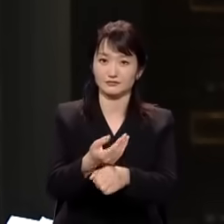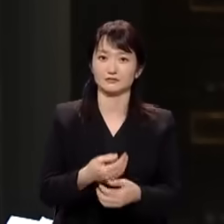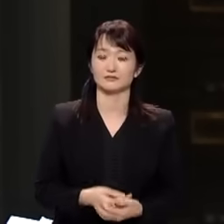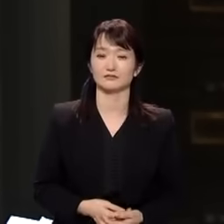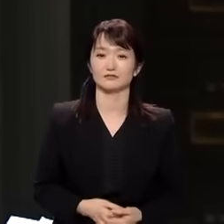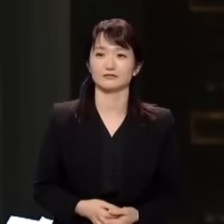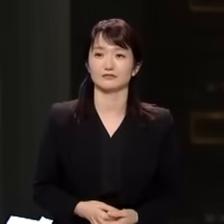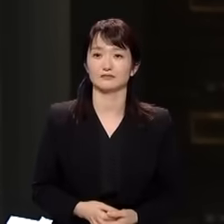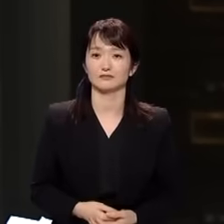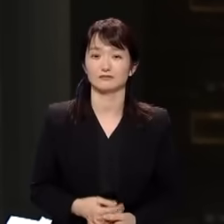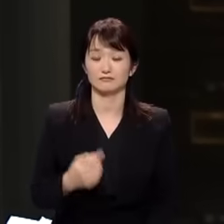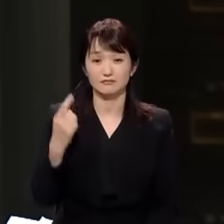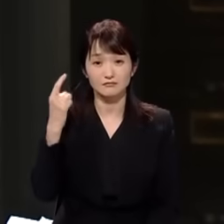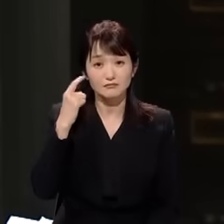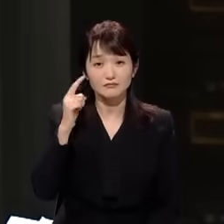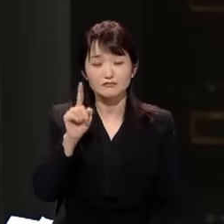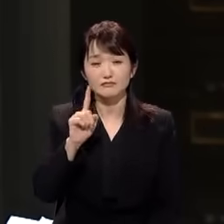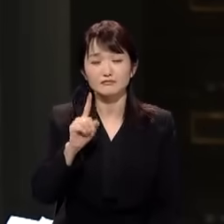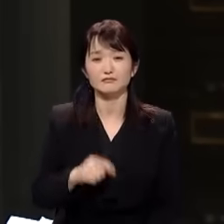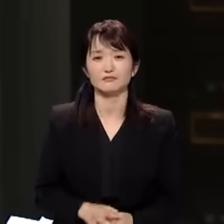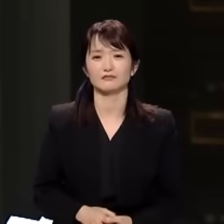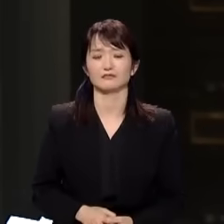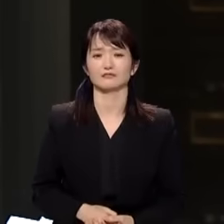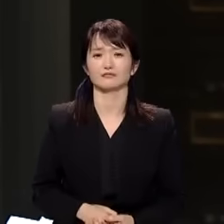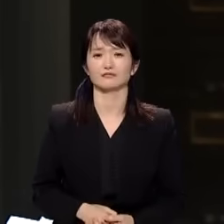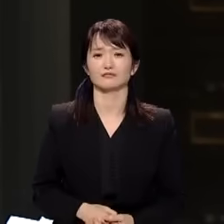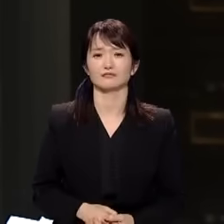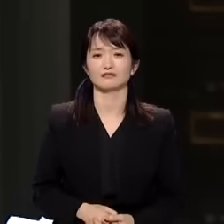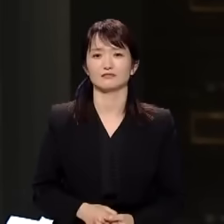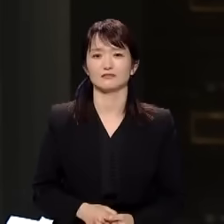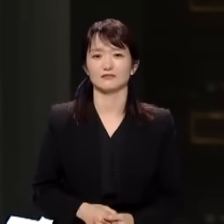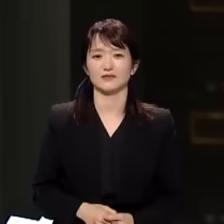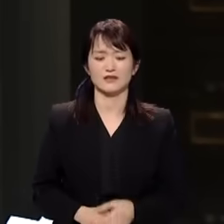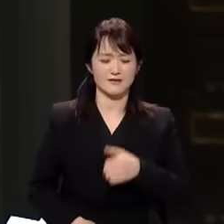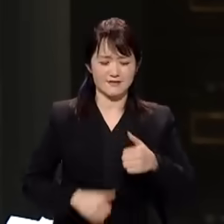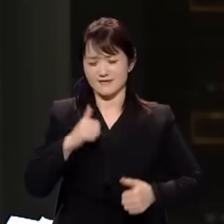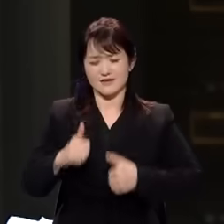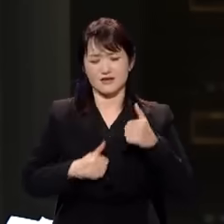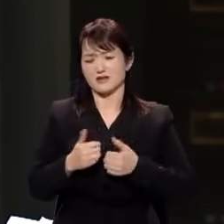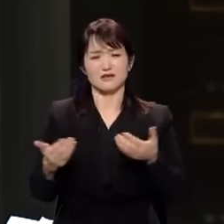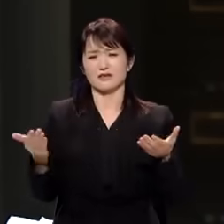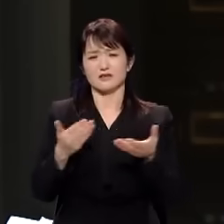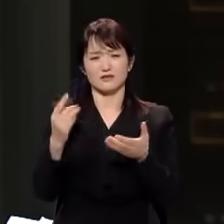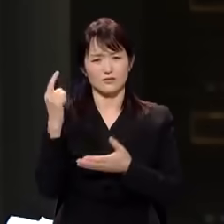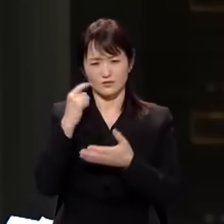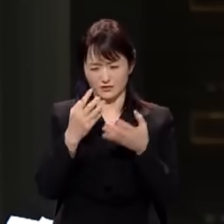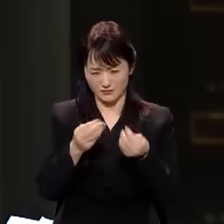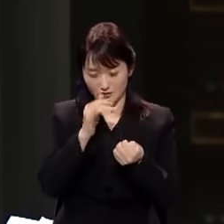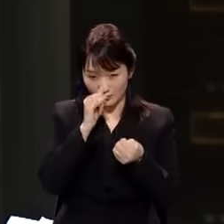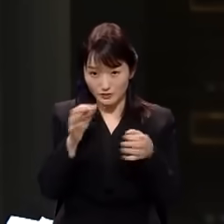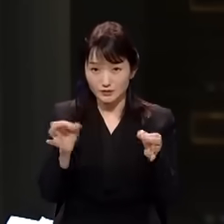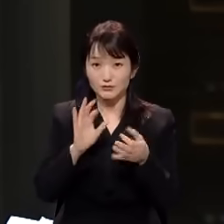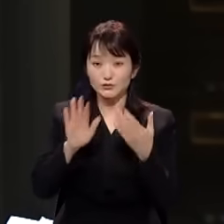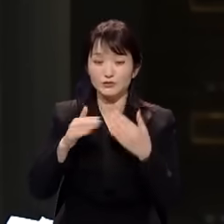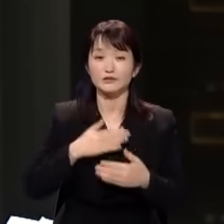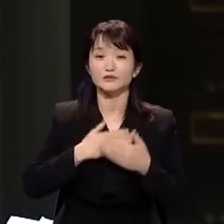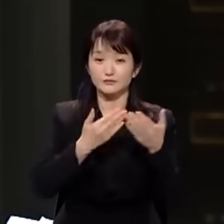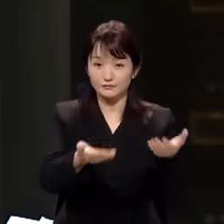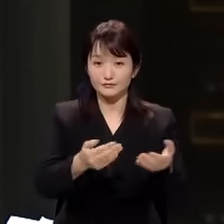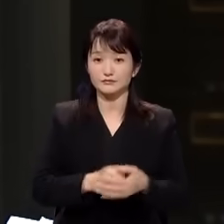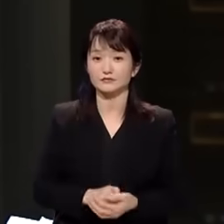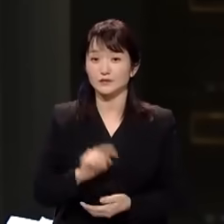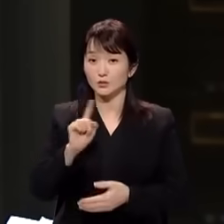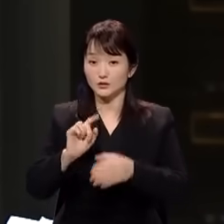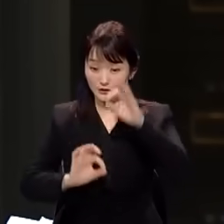뭐 들으셨겠지만 뭐 별의별 또 진짜 천인공로할 얘기가 전해지고 있습니다. 그 얘기는 잠시 후에 전해드리기로 하고 일단